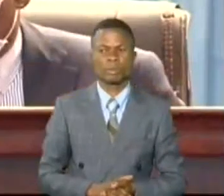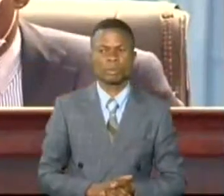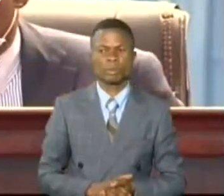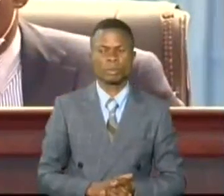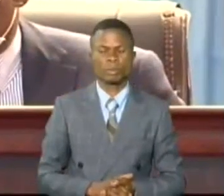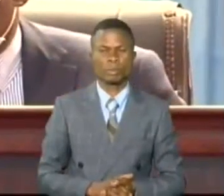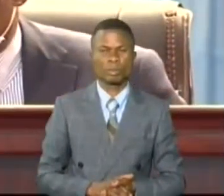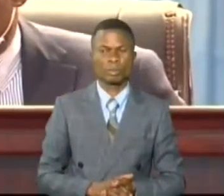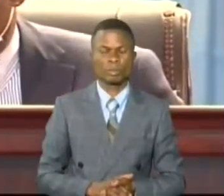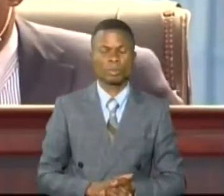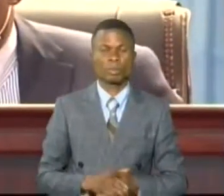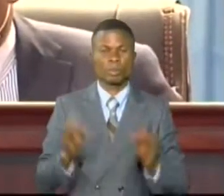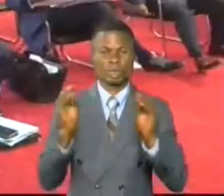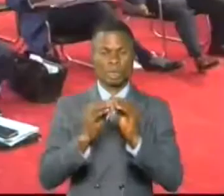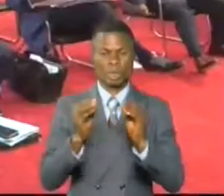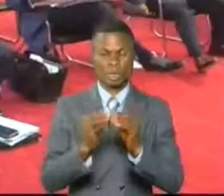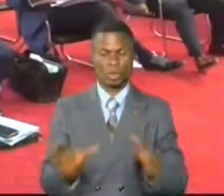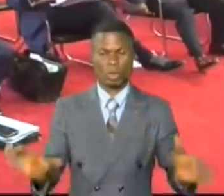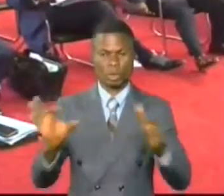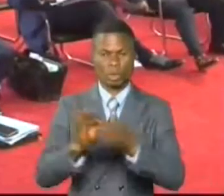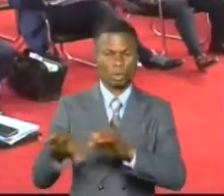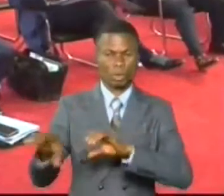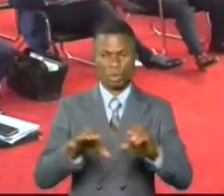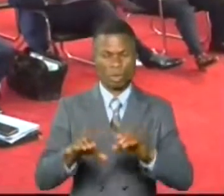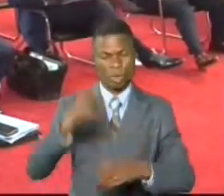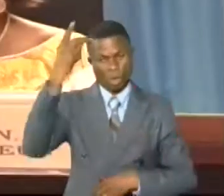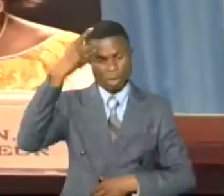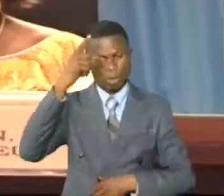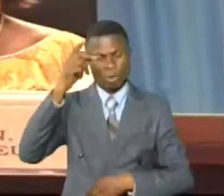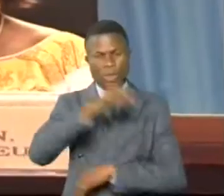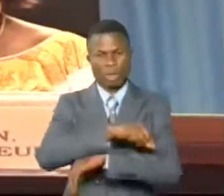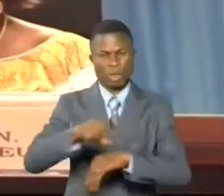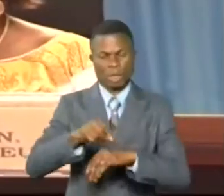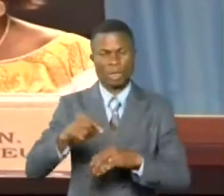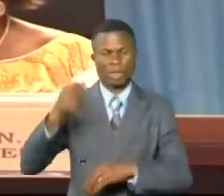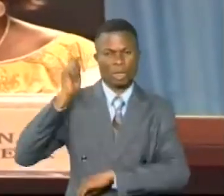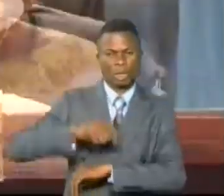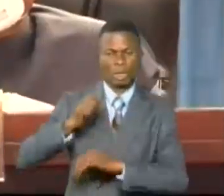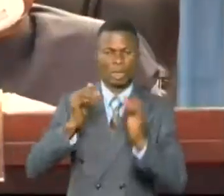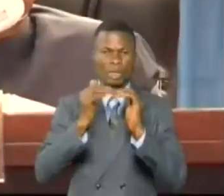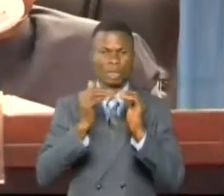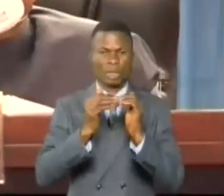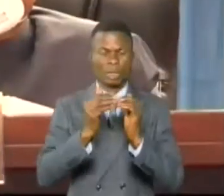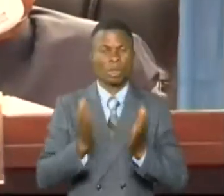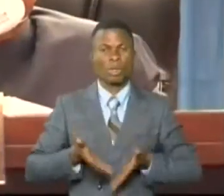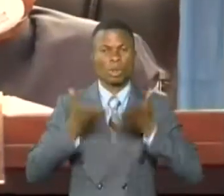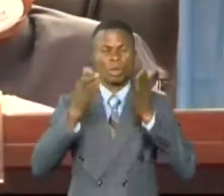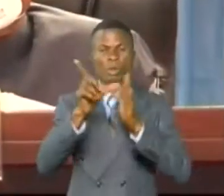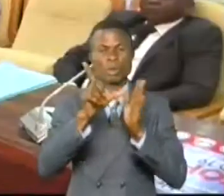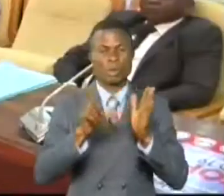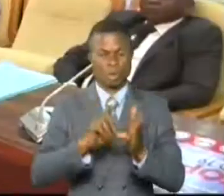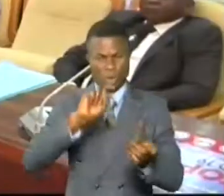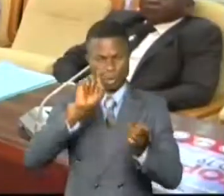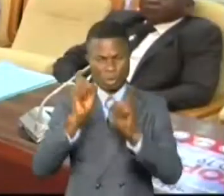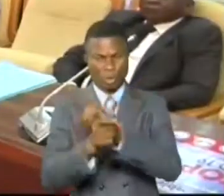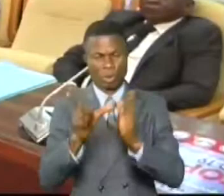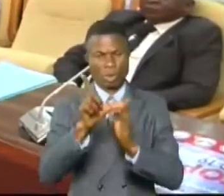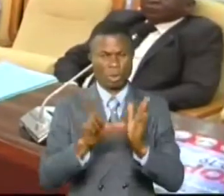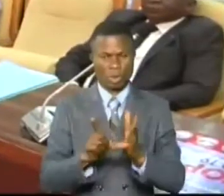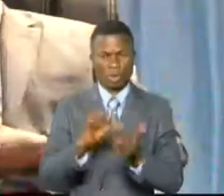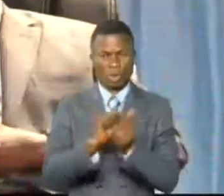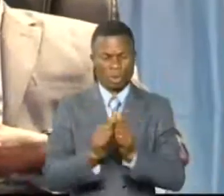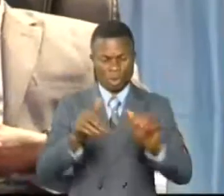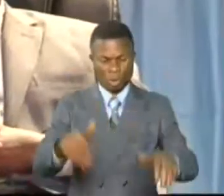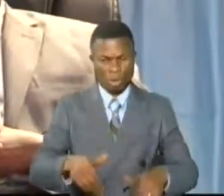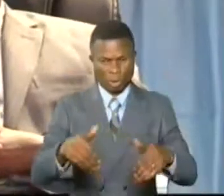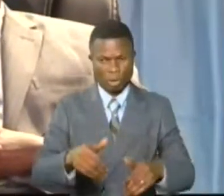commission mixte socio-culturelle, droits de l'homme et politico-administrative et juridique relatif à la proposition de loi modifiant la loi sur